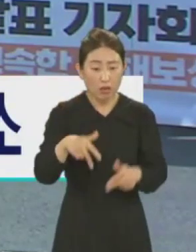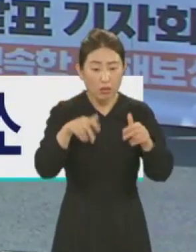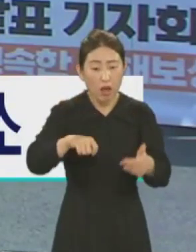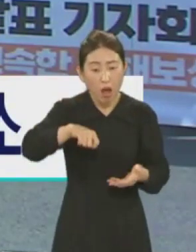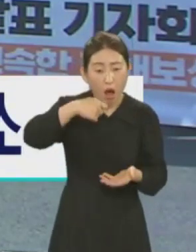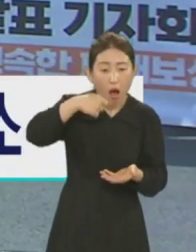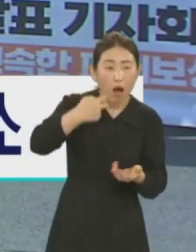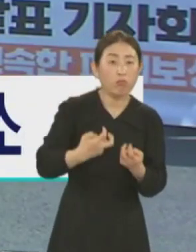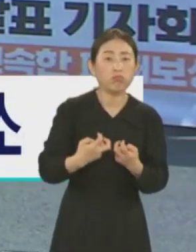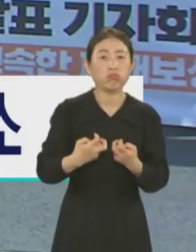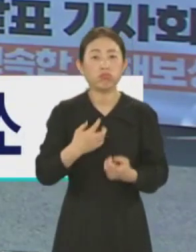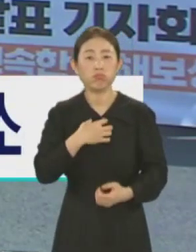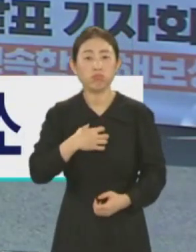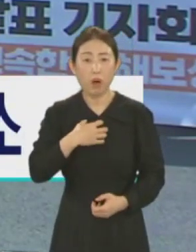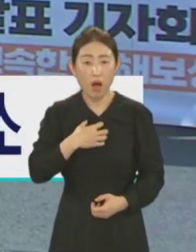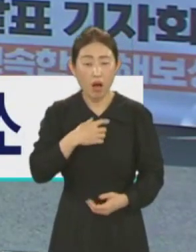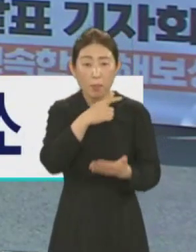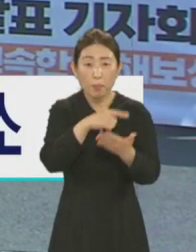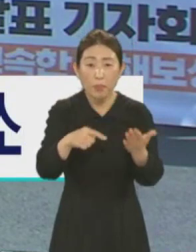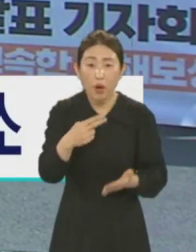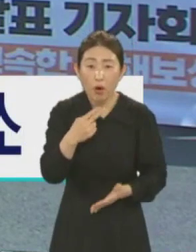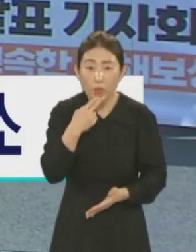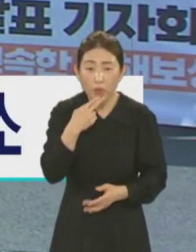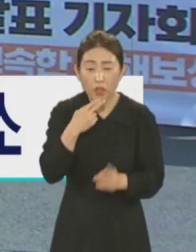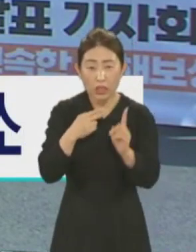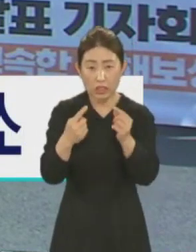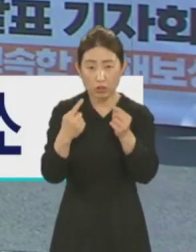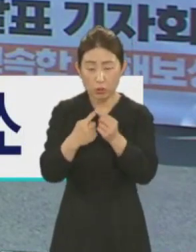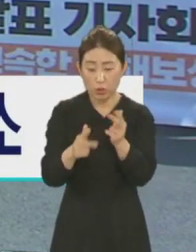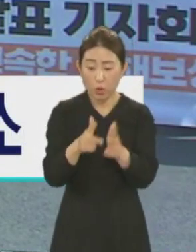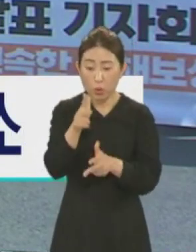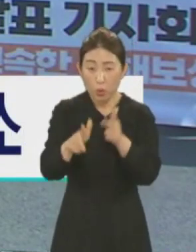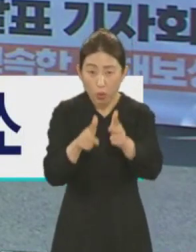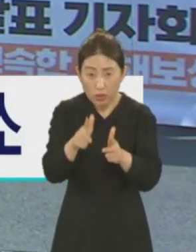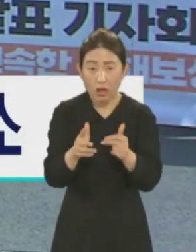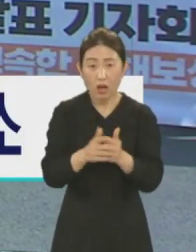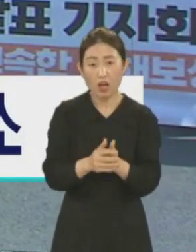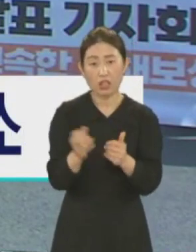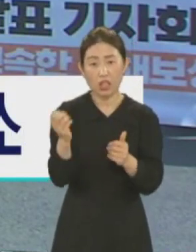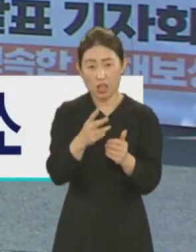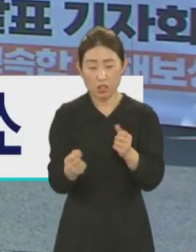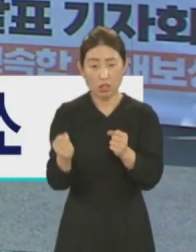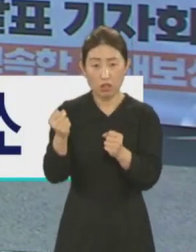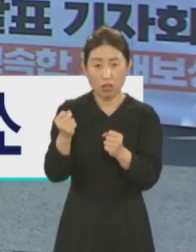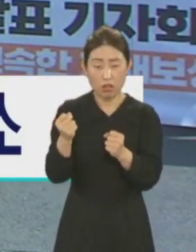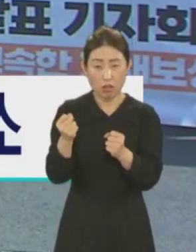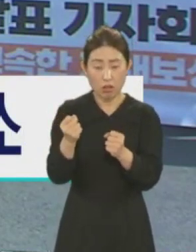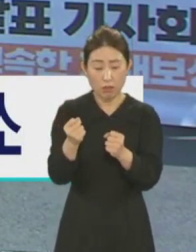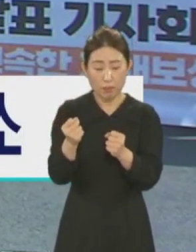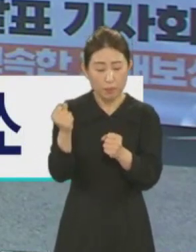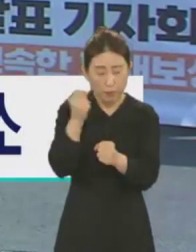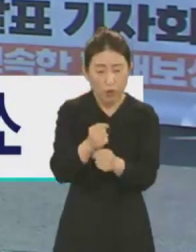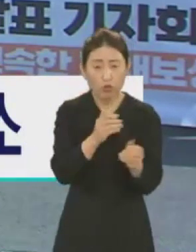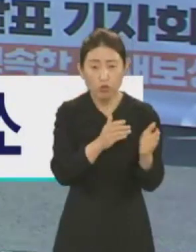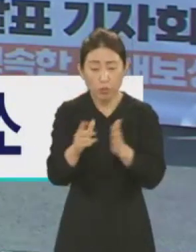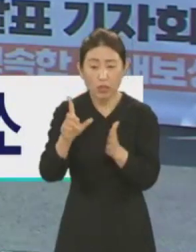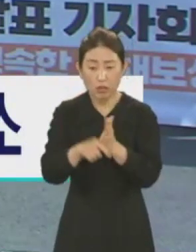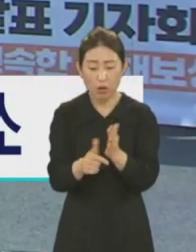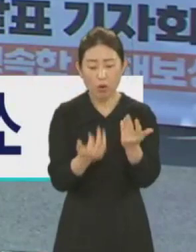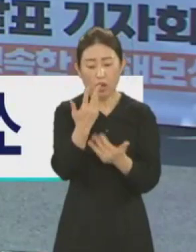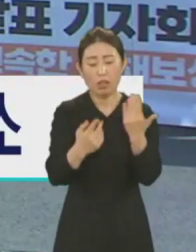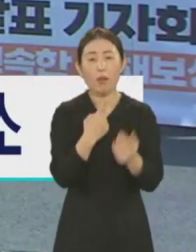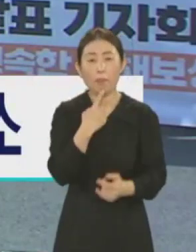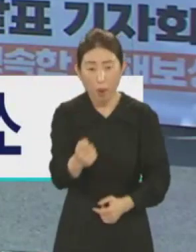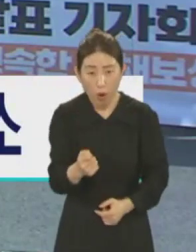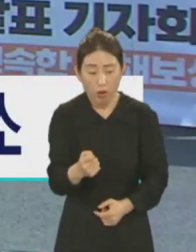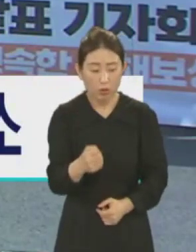위협받고 있습니다 피해가 없었던 1공장 재가동 준비과정에서 화재가 날 뻔한 상황이 벌어진 데다 불이